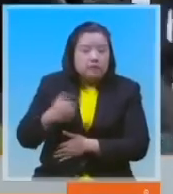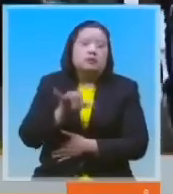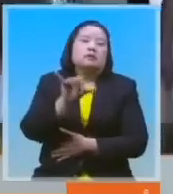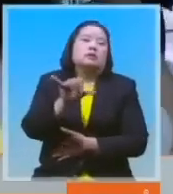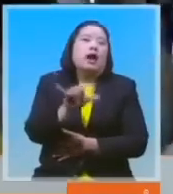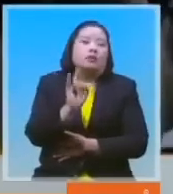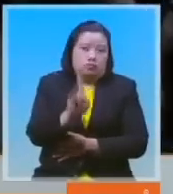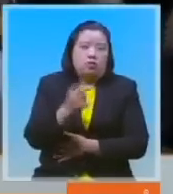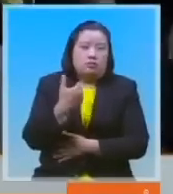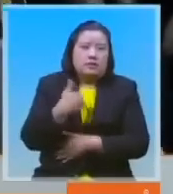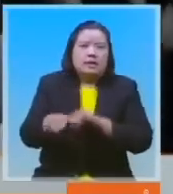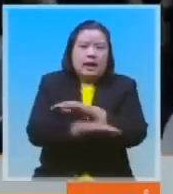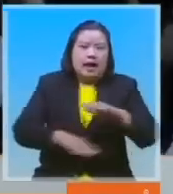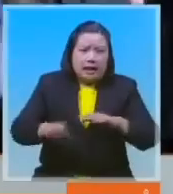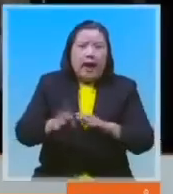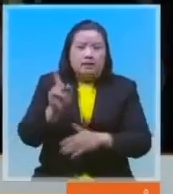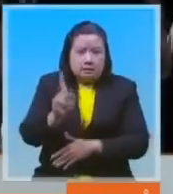ให้เขาสอบก่อนครับสอบ